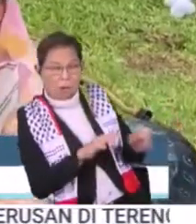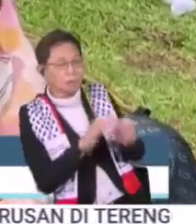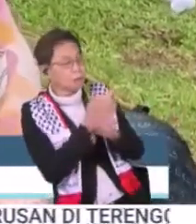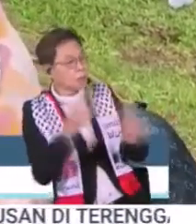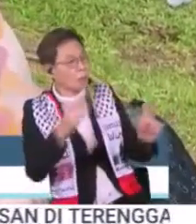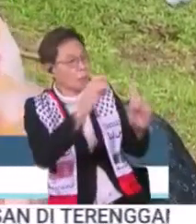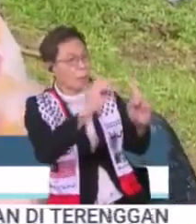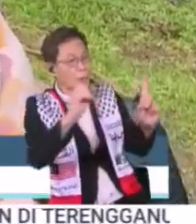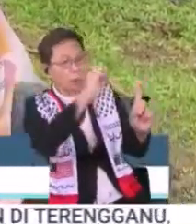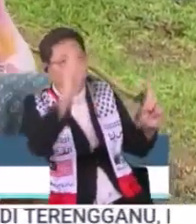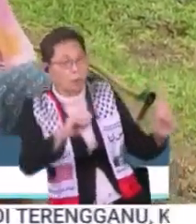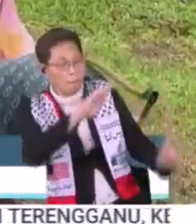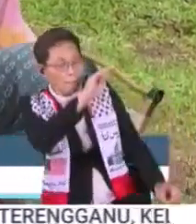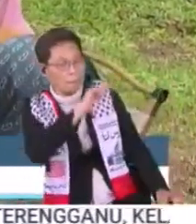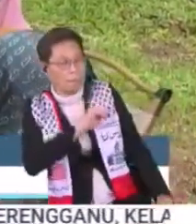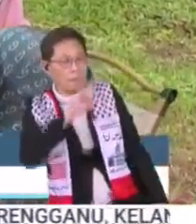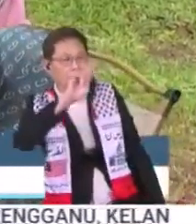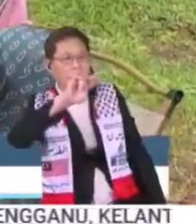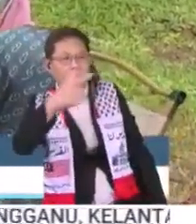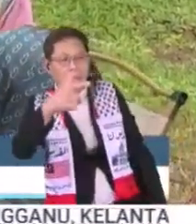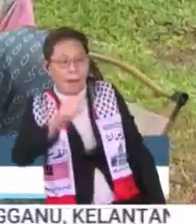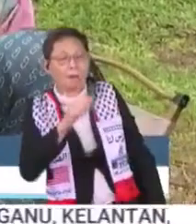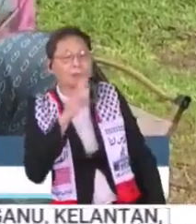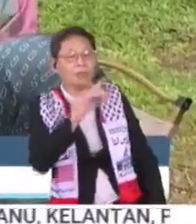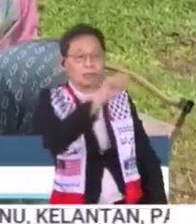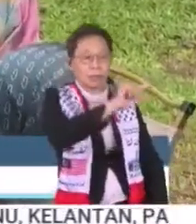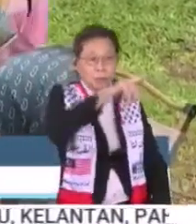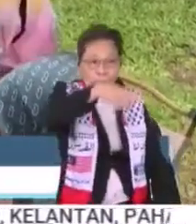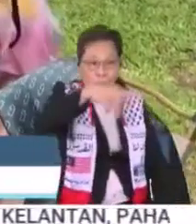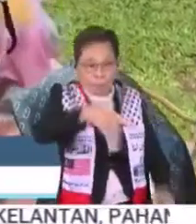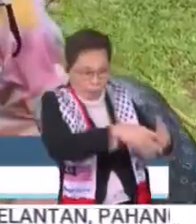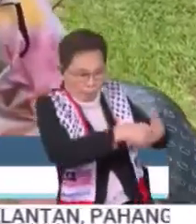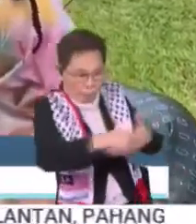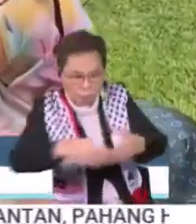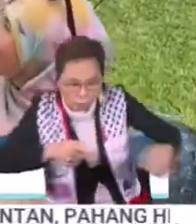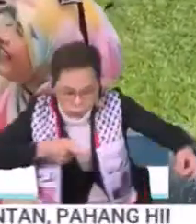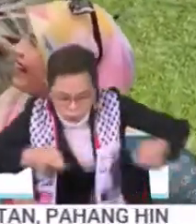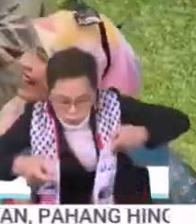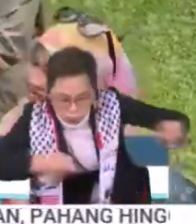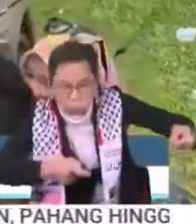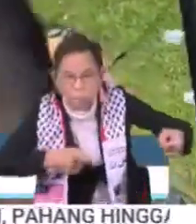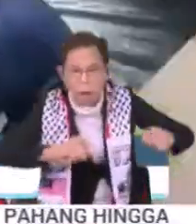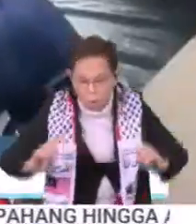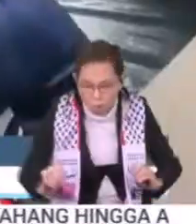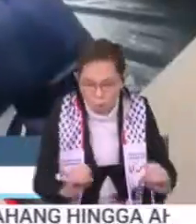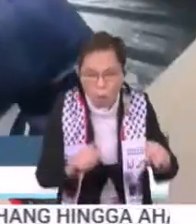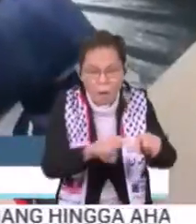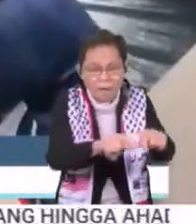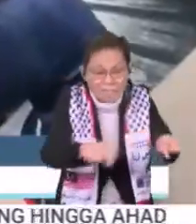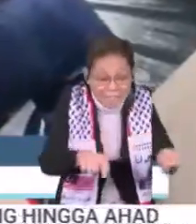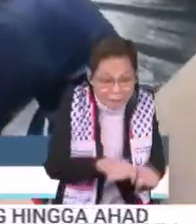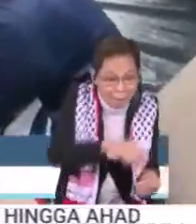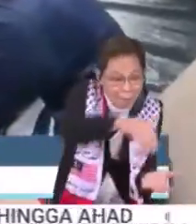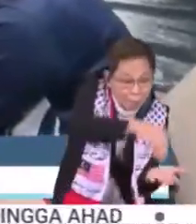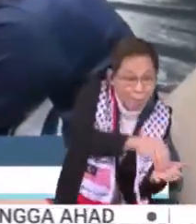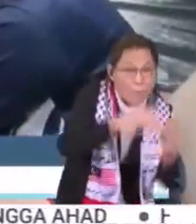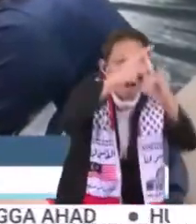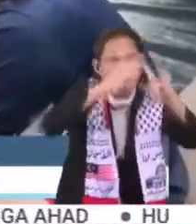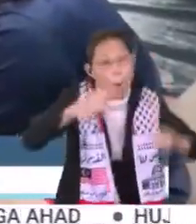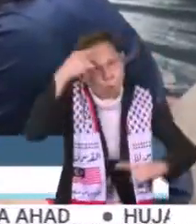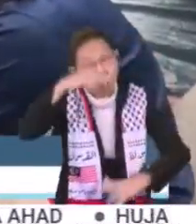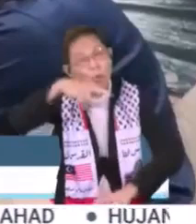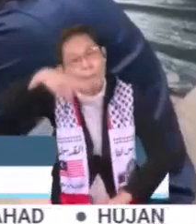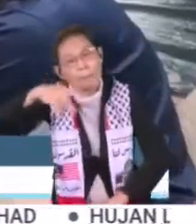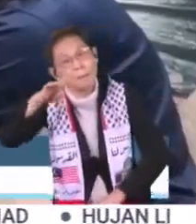sepenuhnya. Menterinya Ng Kurming berkata, GPP itu akan menjadi panduan pengurusan dan pengoperasian tapak perkhemahan untuk pihak